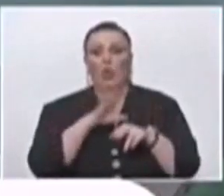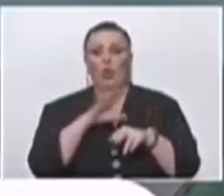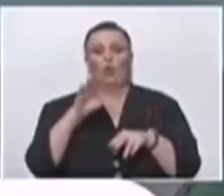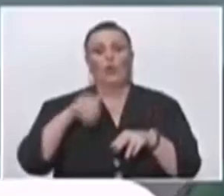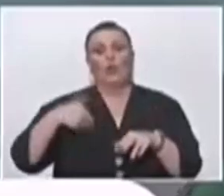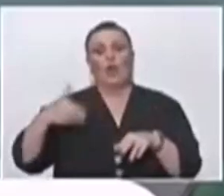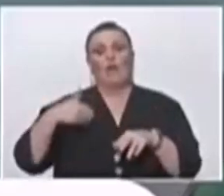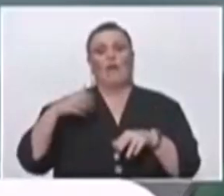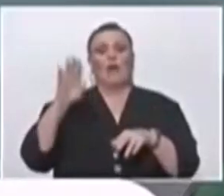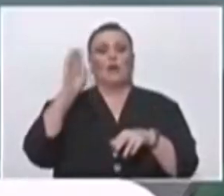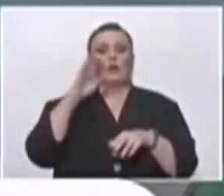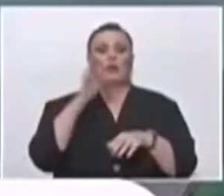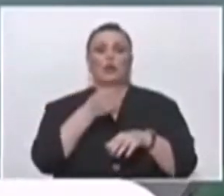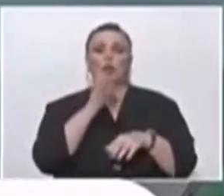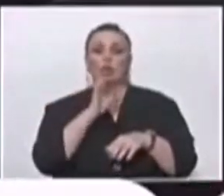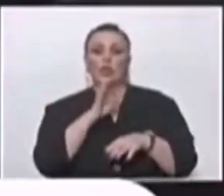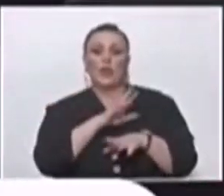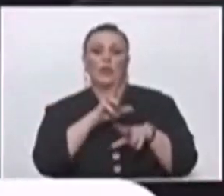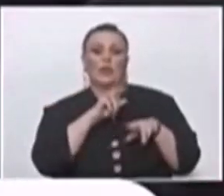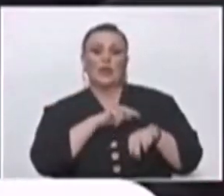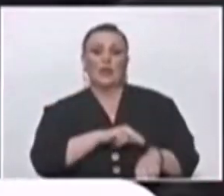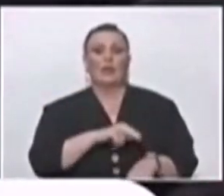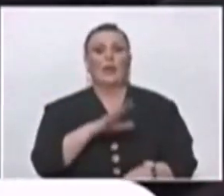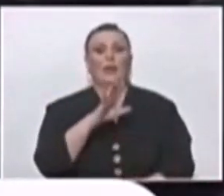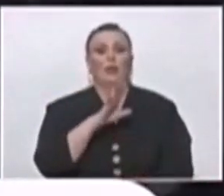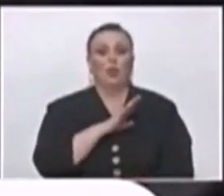keyfiyyətli içməli su ilə təminatına xidmət edir.